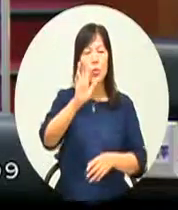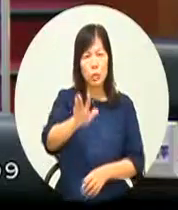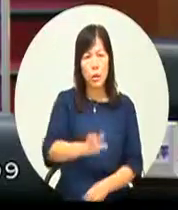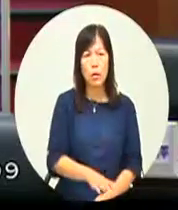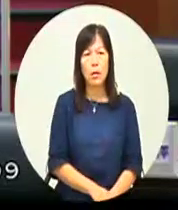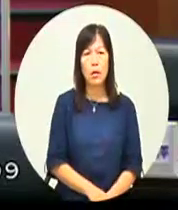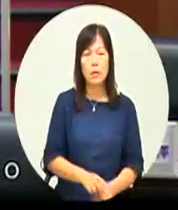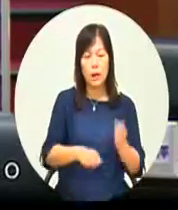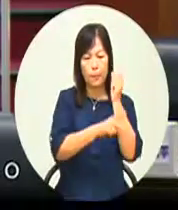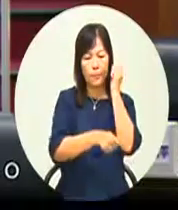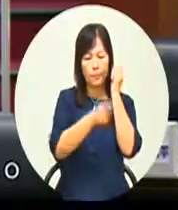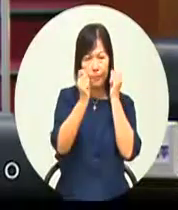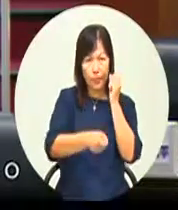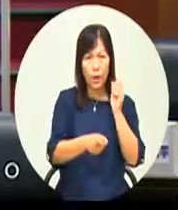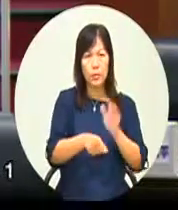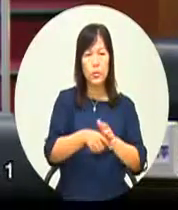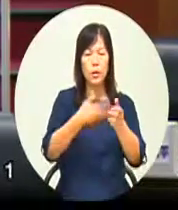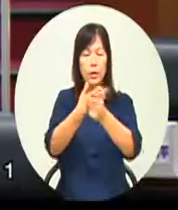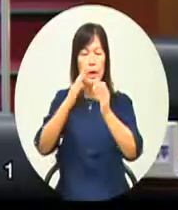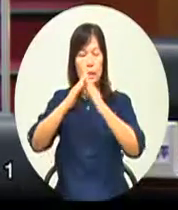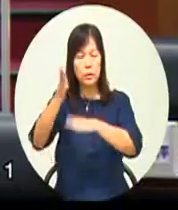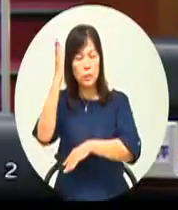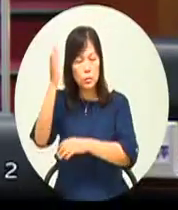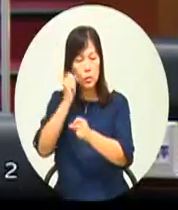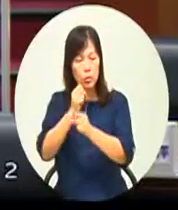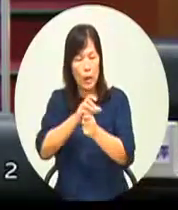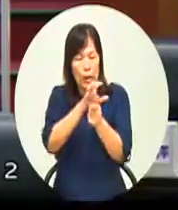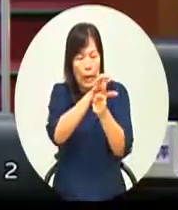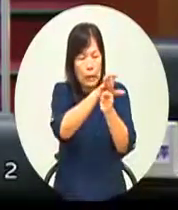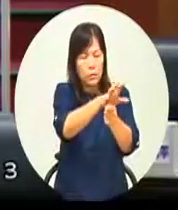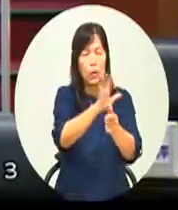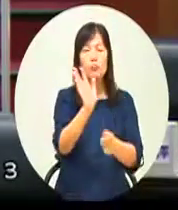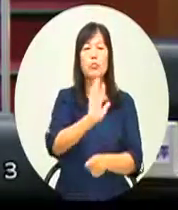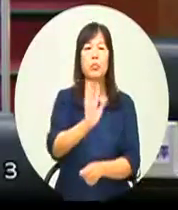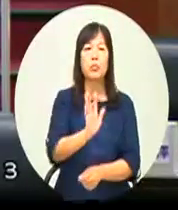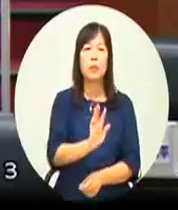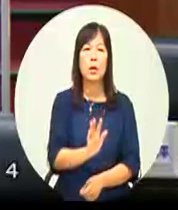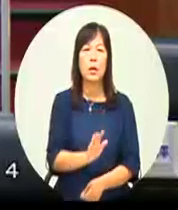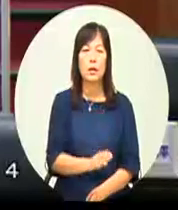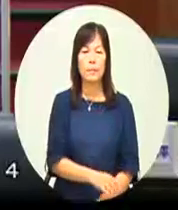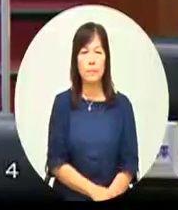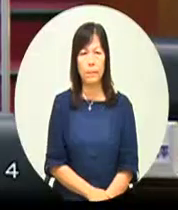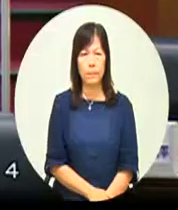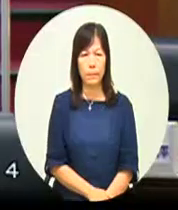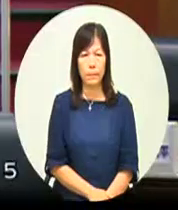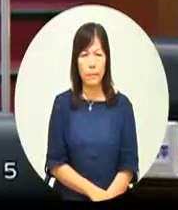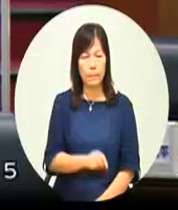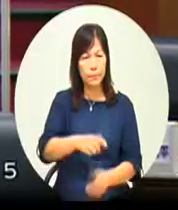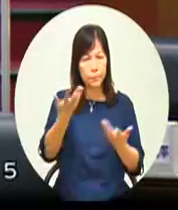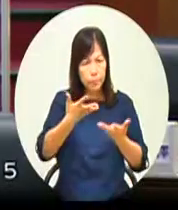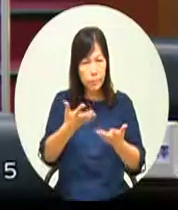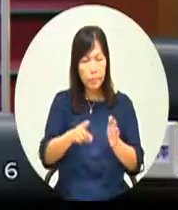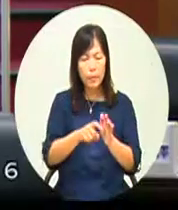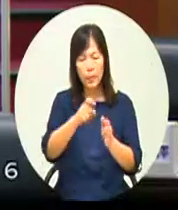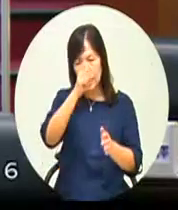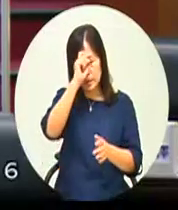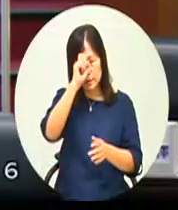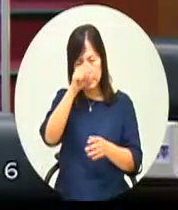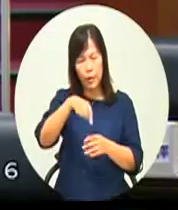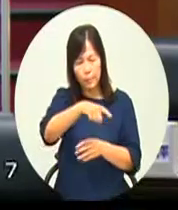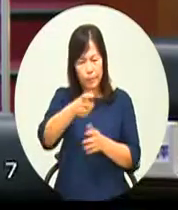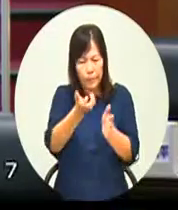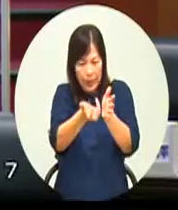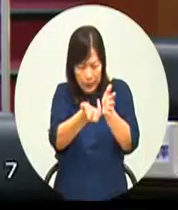法院又不让高雄市政府做一些强制的处置，像这些问题，我希望我们都可以事